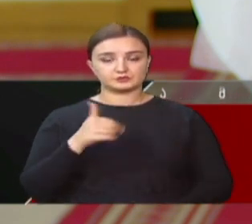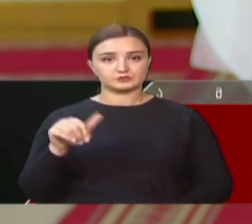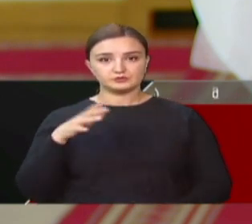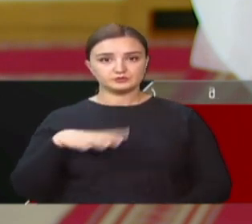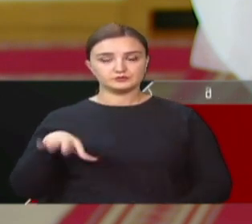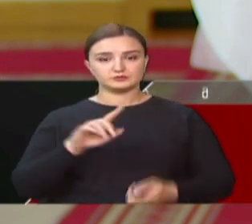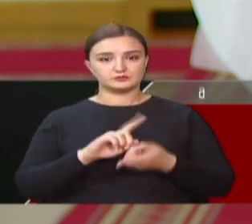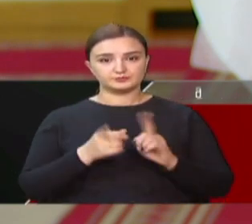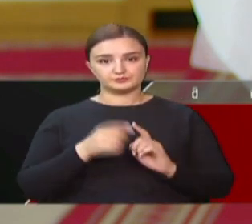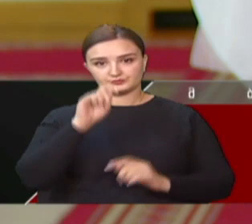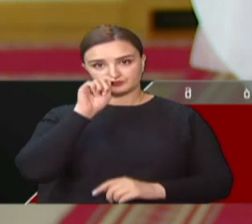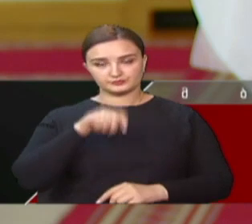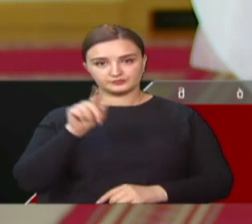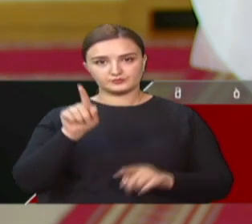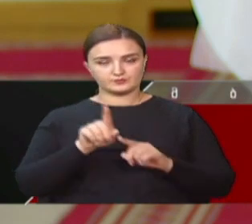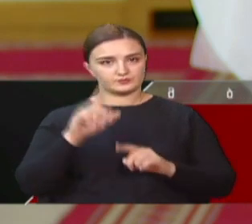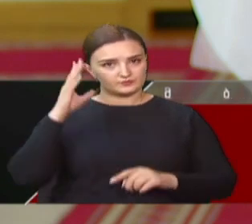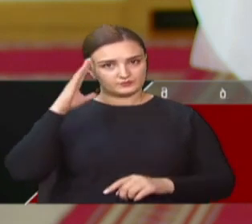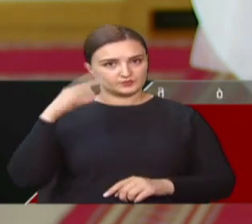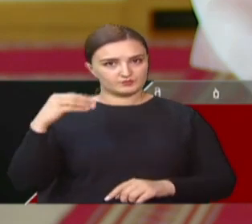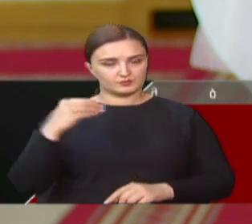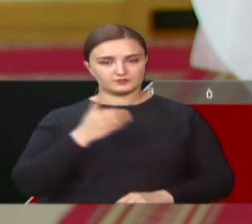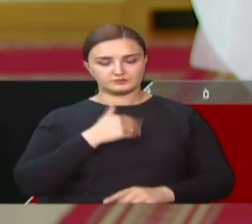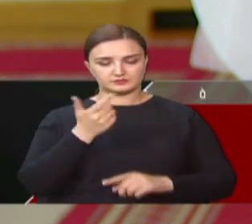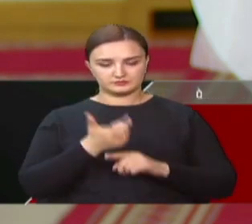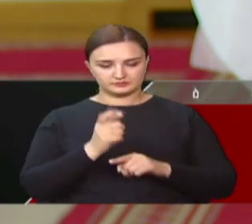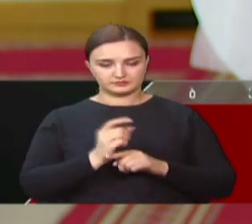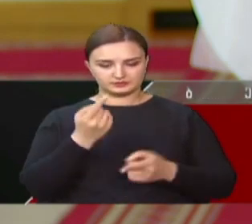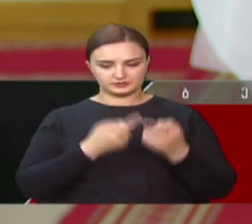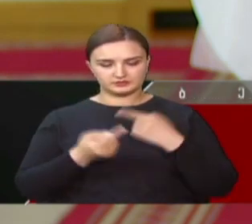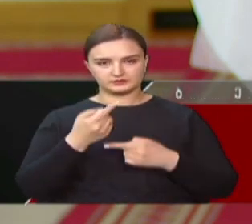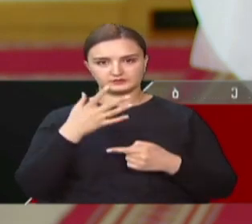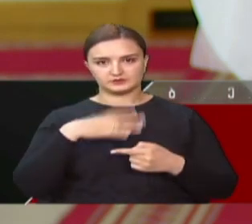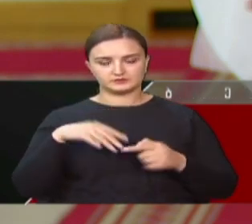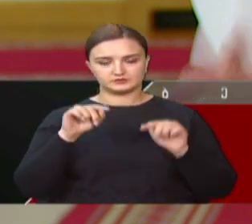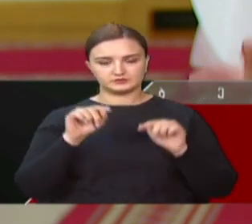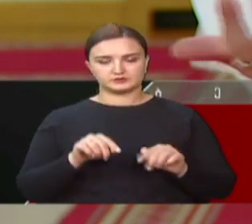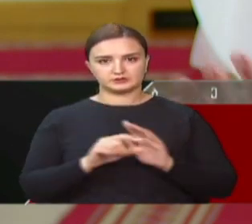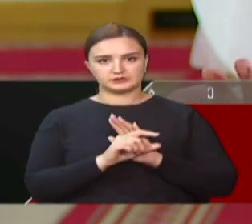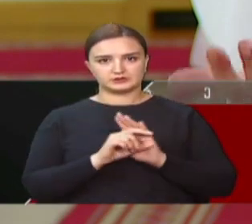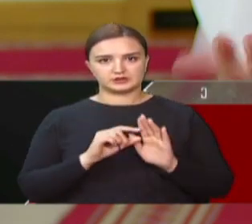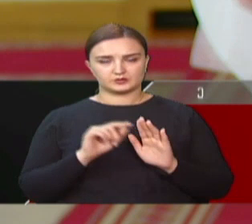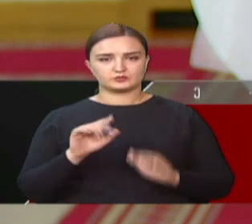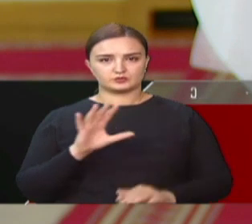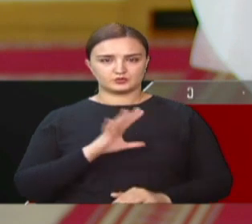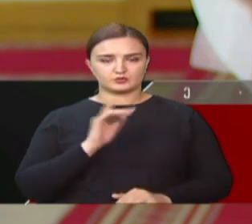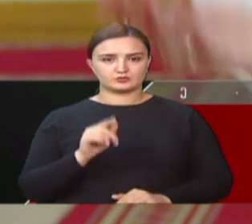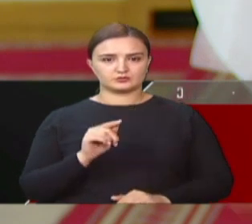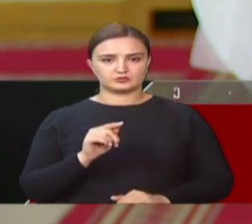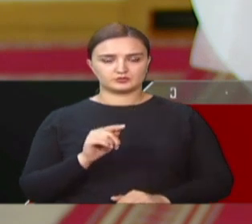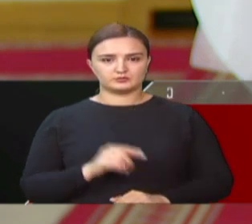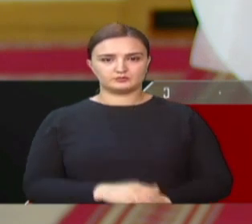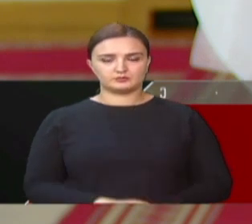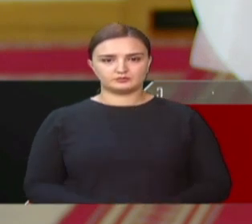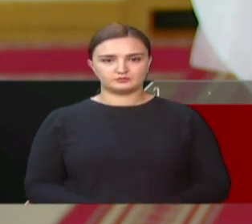არამედ უკრაინაშიც და მოლდოვაშიც და ძალიან მინდა ისევ რომ საქართველოს დაუბრუნდეს იმ სტატუს, რომელიც ქონდა, მათ შორის